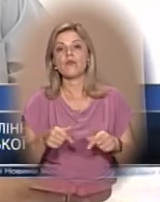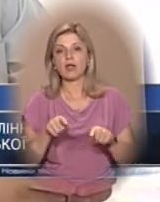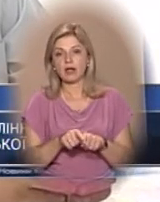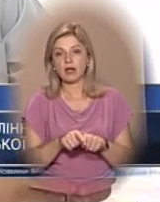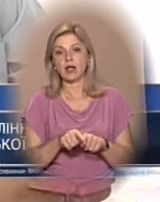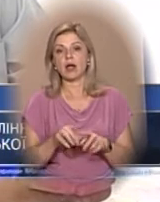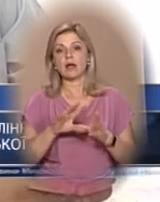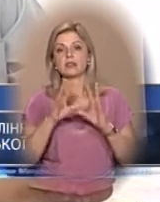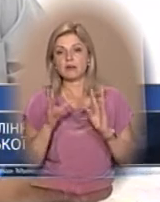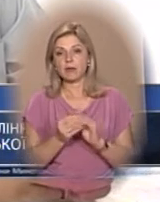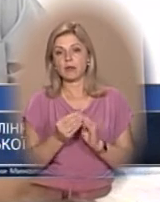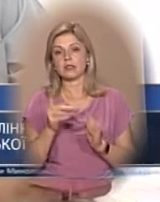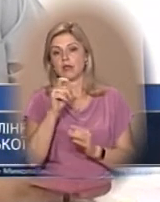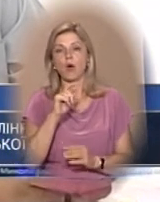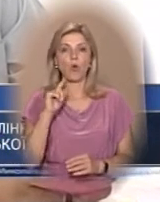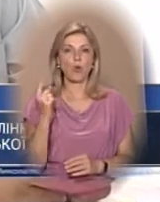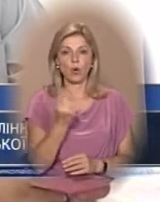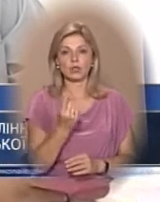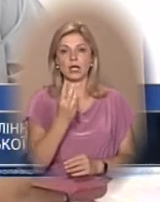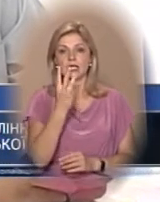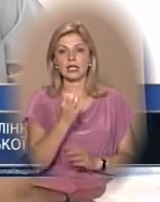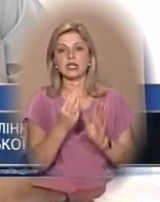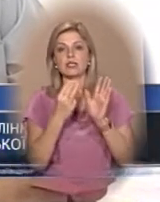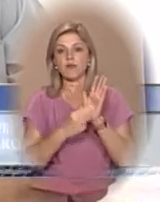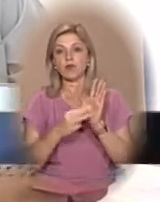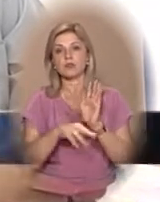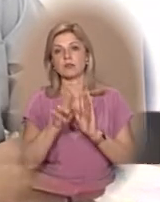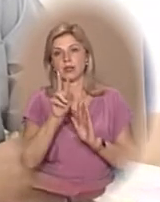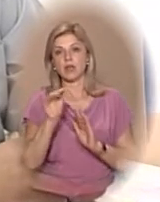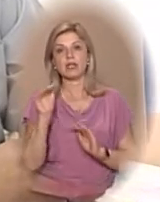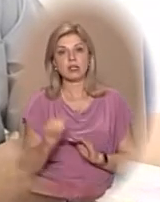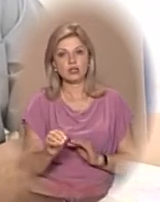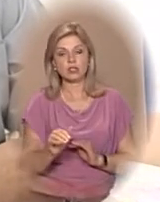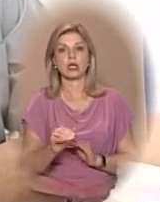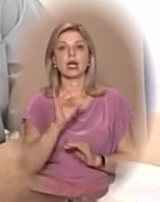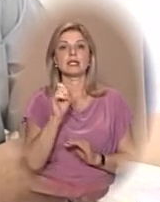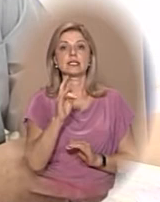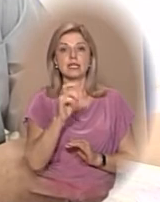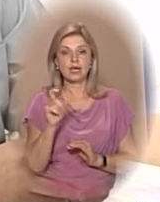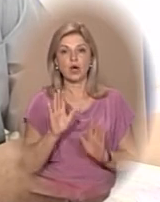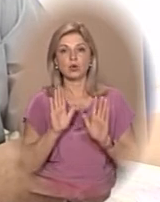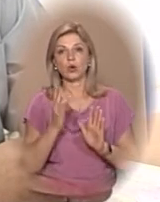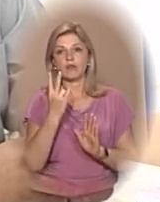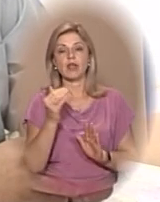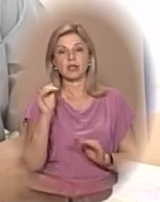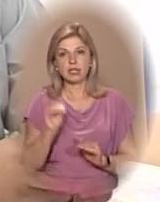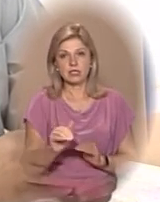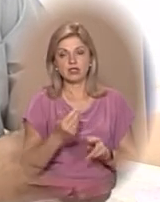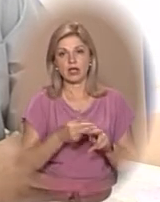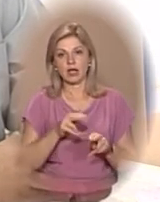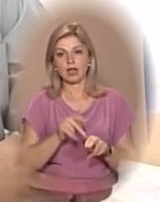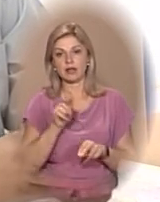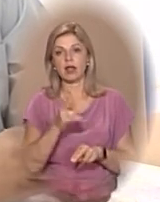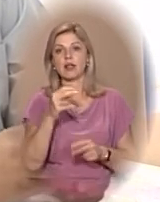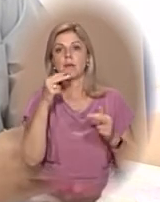ліжок складає за рік, за минулий рік 382 тисячі. Із них лише 2 тисячі – це